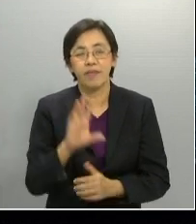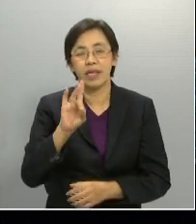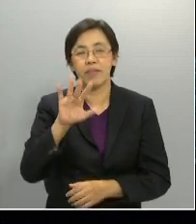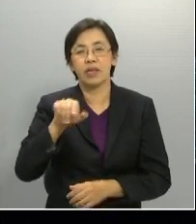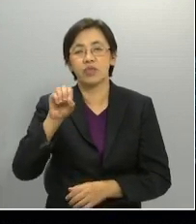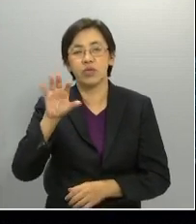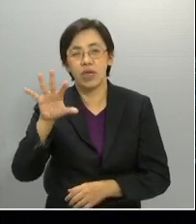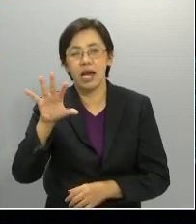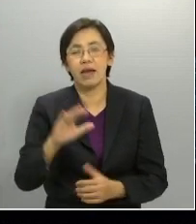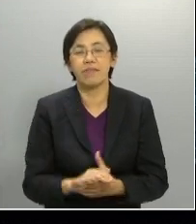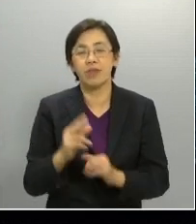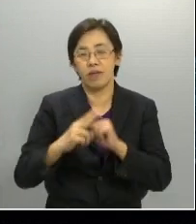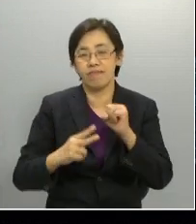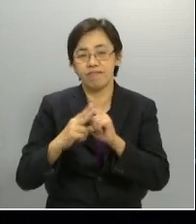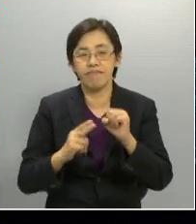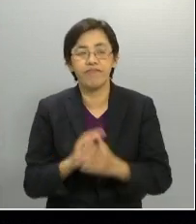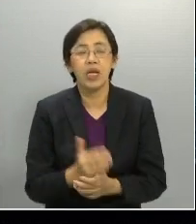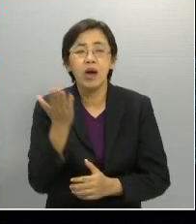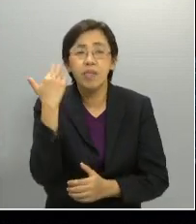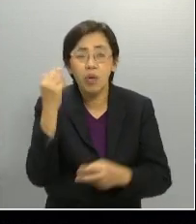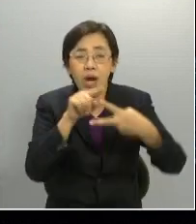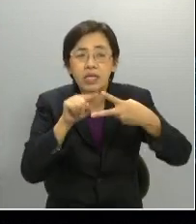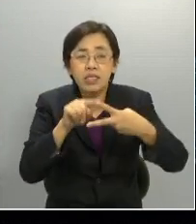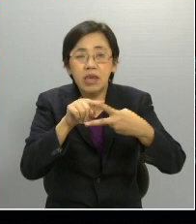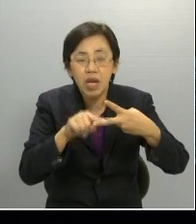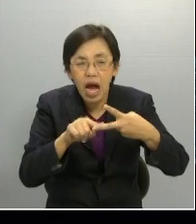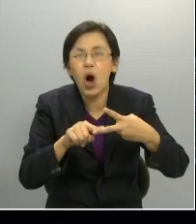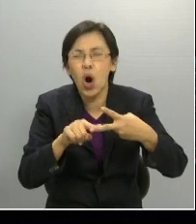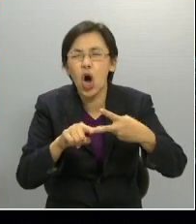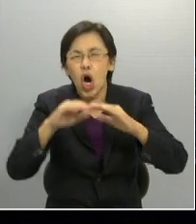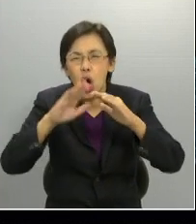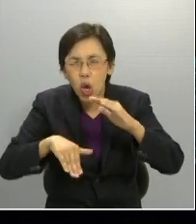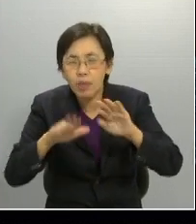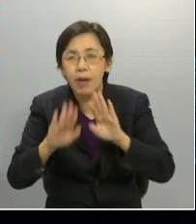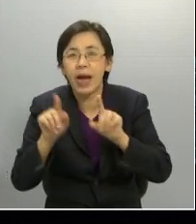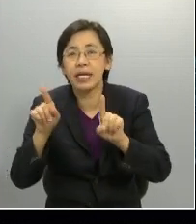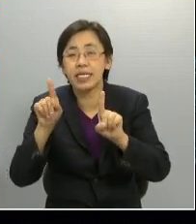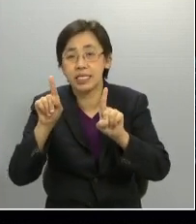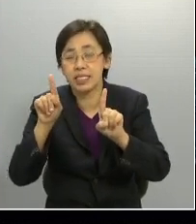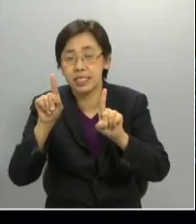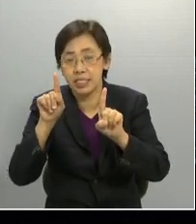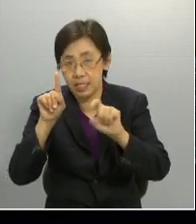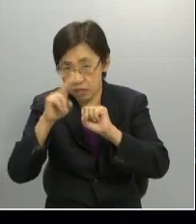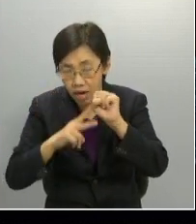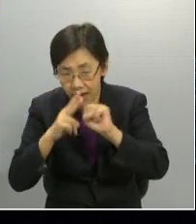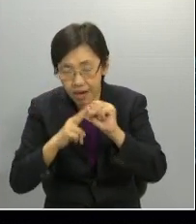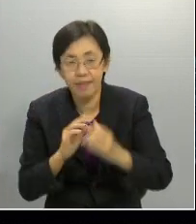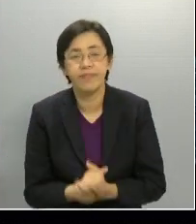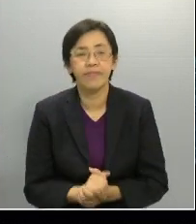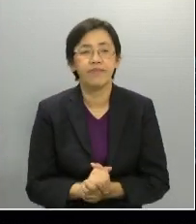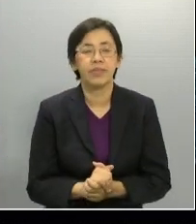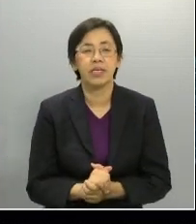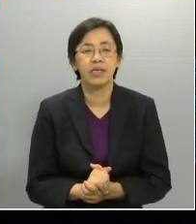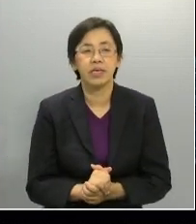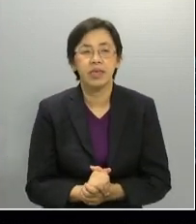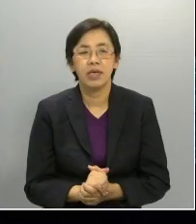นะคะความจริงระหว่างการซื้อขายเมื่อวานเนี่ยทั้ง 2ตลาดล่วงลงไปมากกว่า1ดอลลาร์นะใช่ค่ะถ้าไปดูในรายสัปดาห์ค่ะน้ำมันดิบเบนซ์สัปดาห์นี้